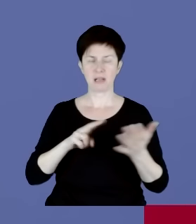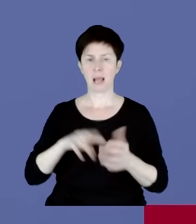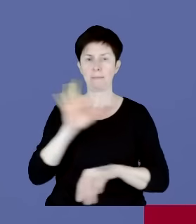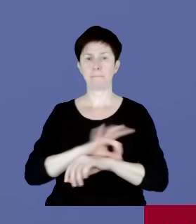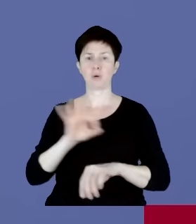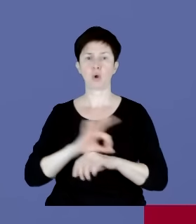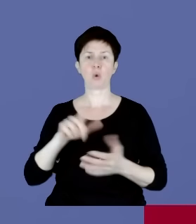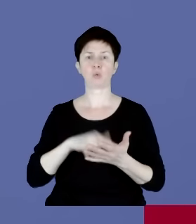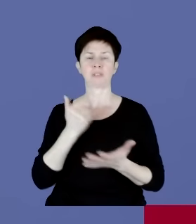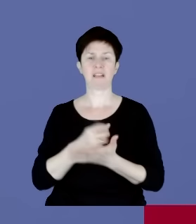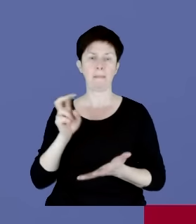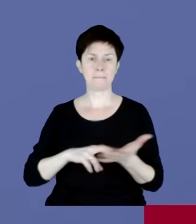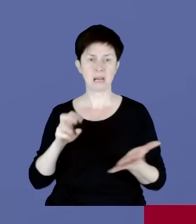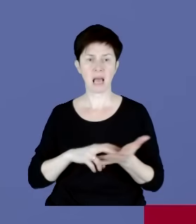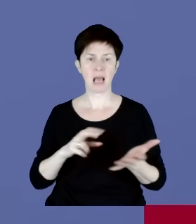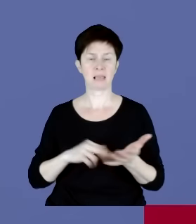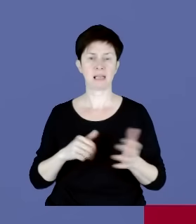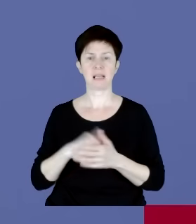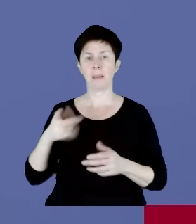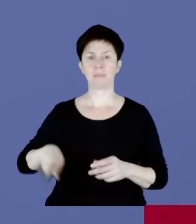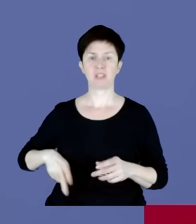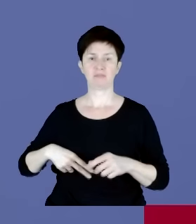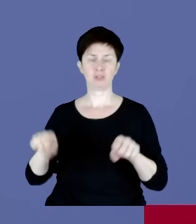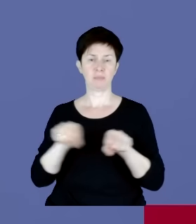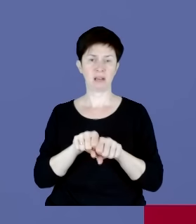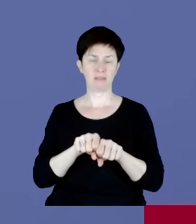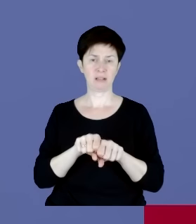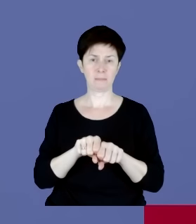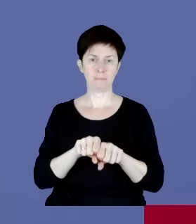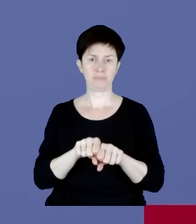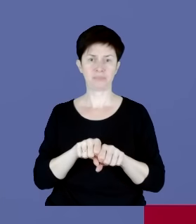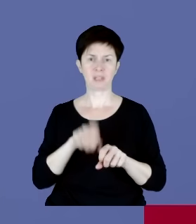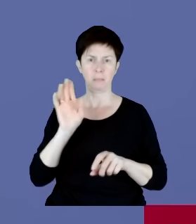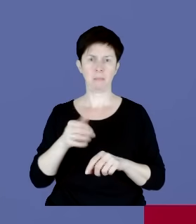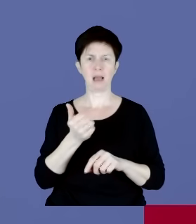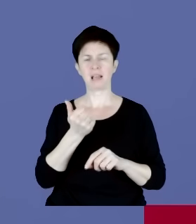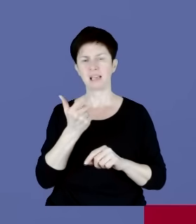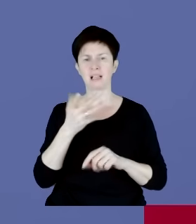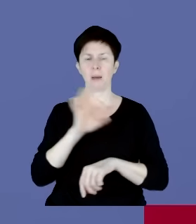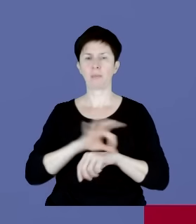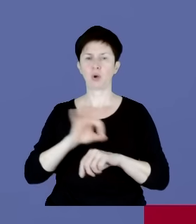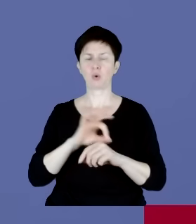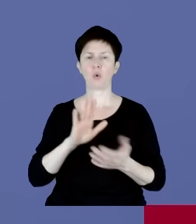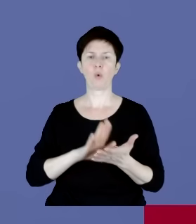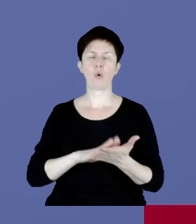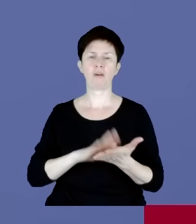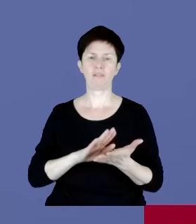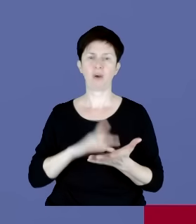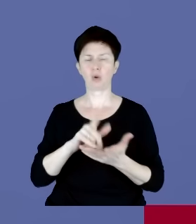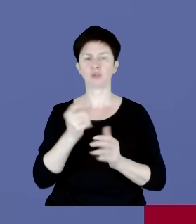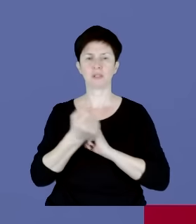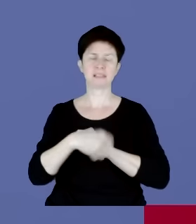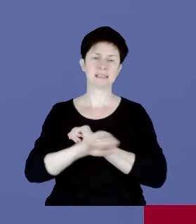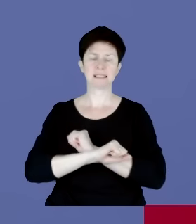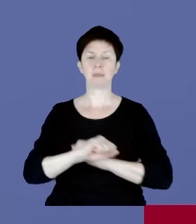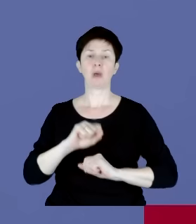że na przykład takie Ministerstwo Sprawiedliwości ma tam w jednej szufladzie jakieś projekty uchwał, którymi chcą zastępować konkretne projekty ustaw. Więc